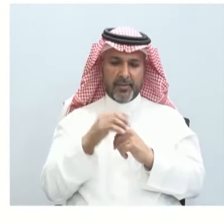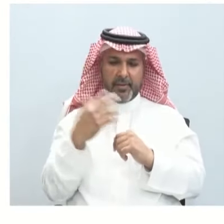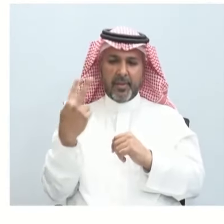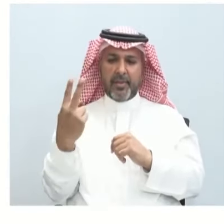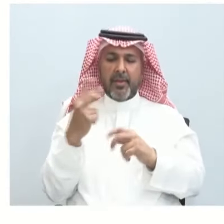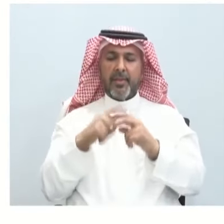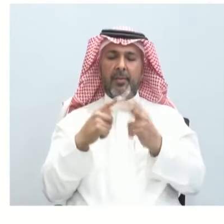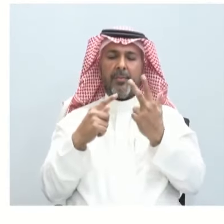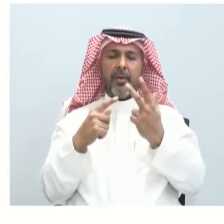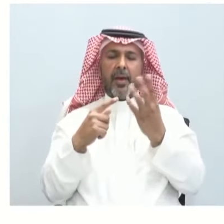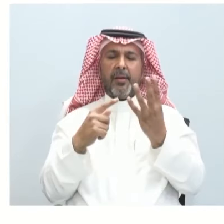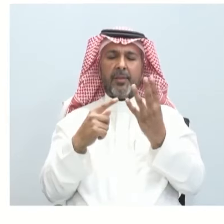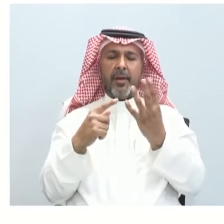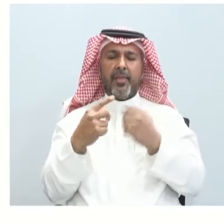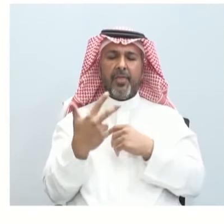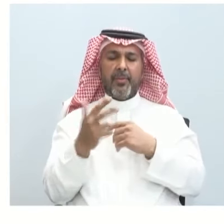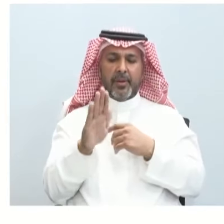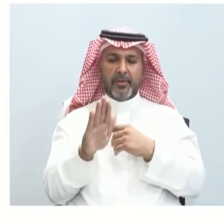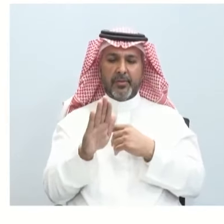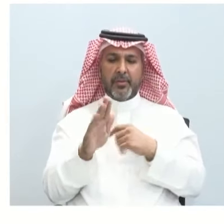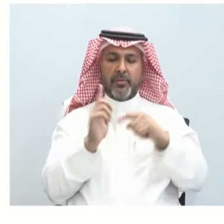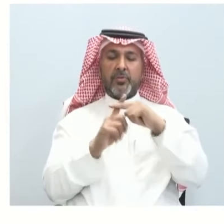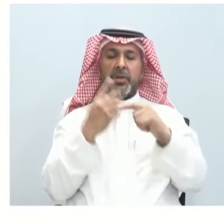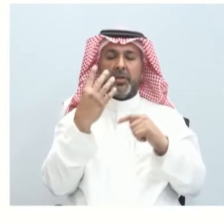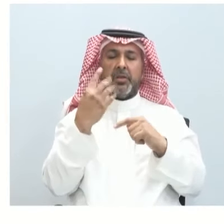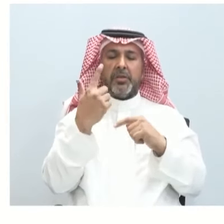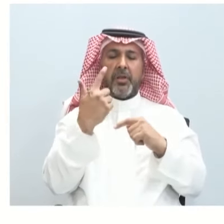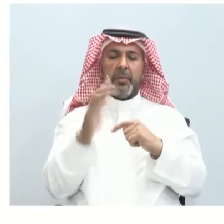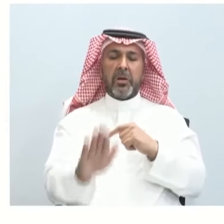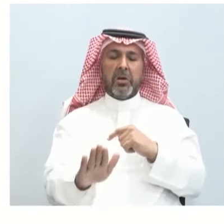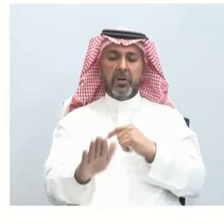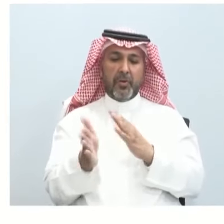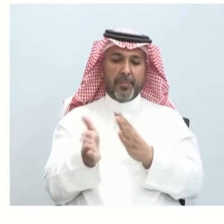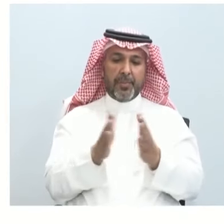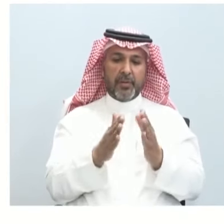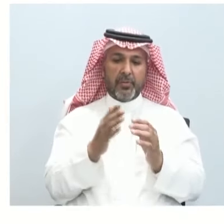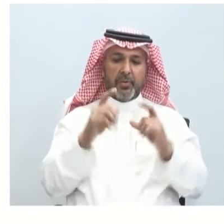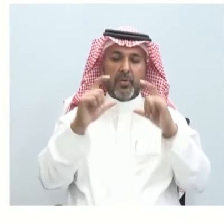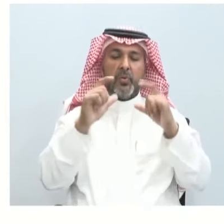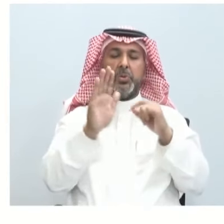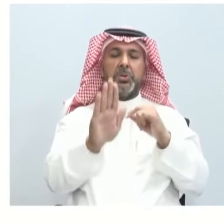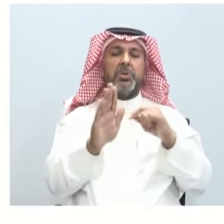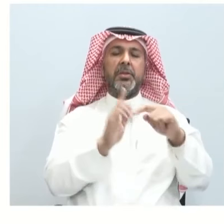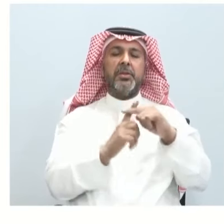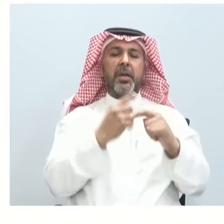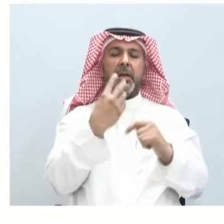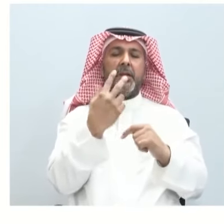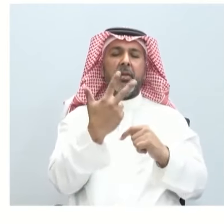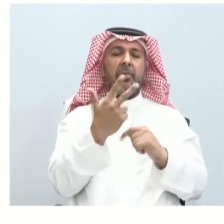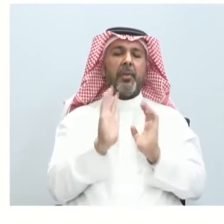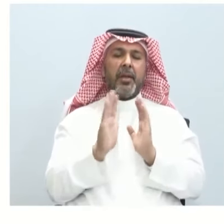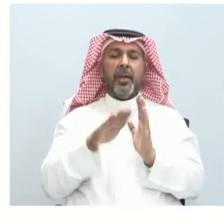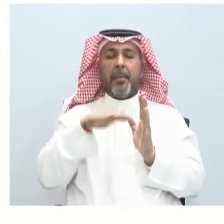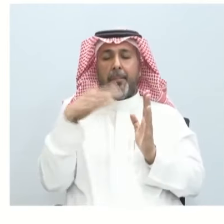موجب سبعه كما هي وهنا ايضا سين زائد ثمانيه لا يوجد خارجها اي عدد اذا نستطيع فكها كما هي سين زائد